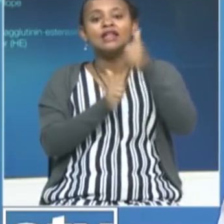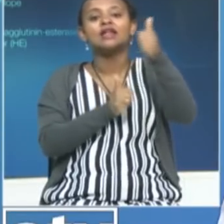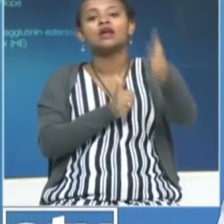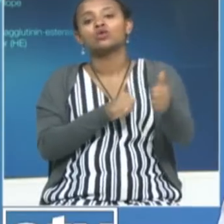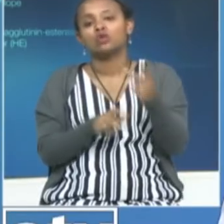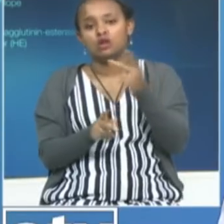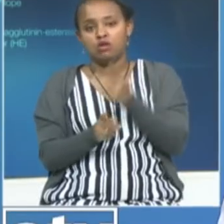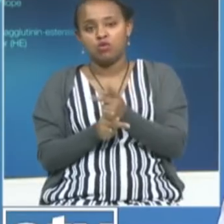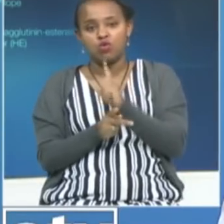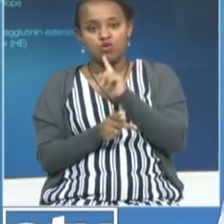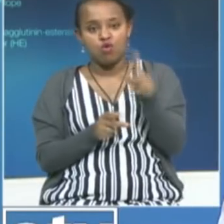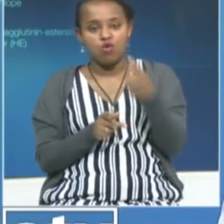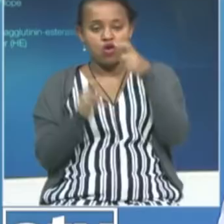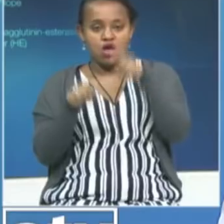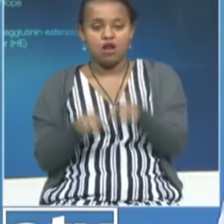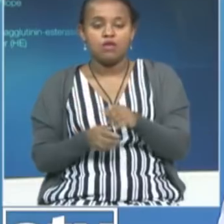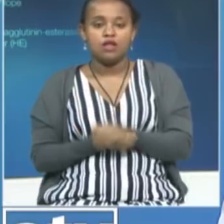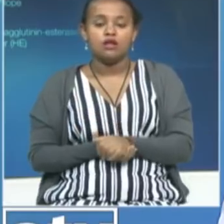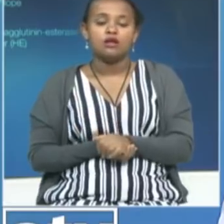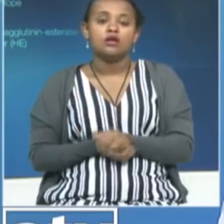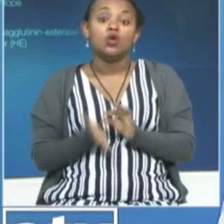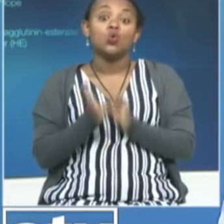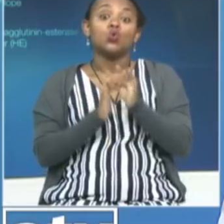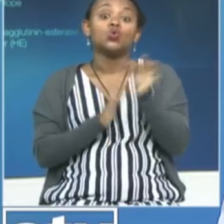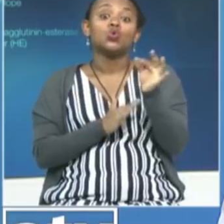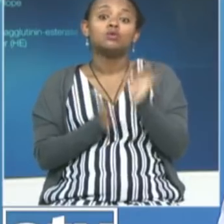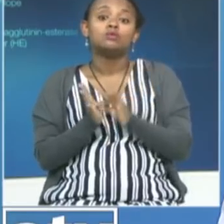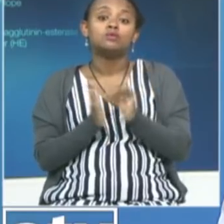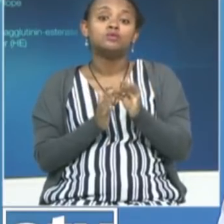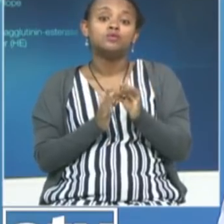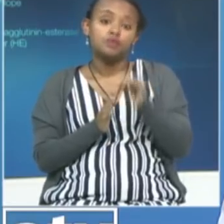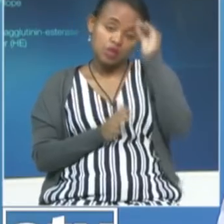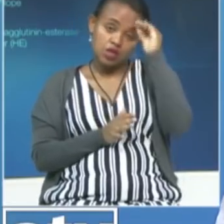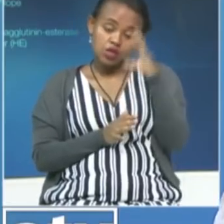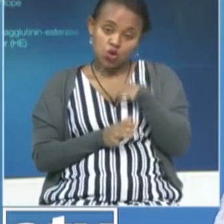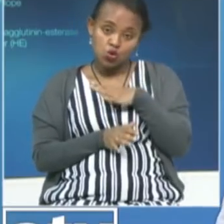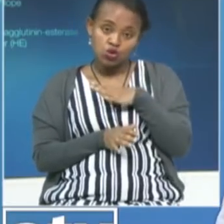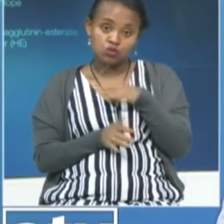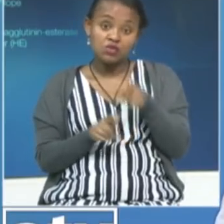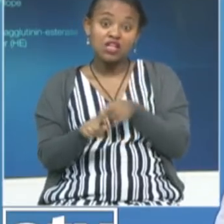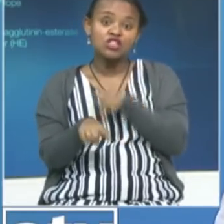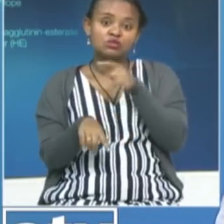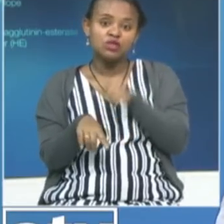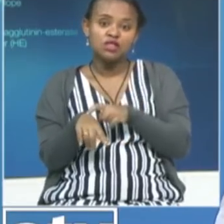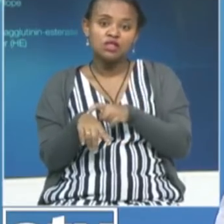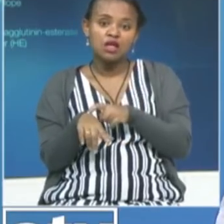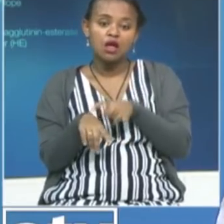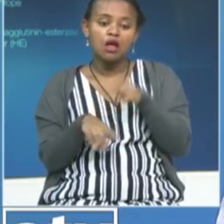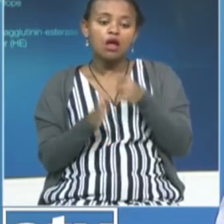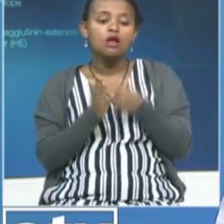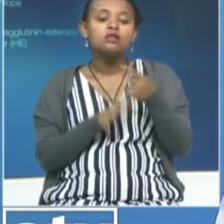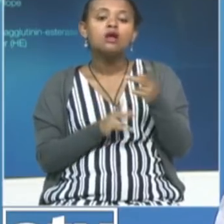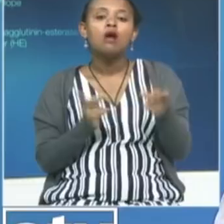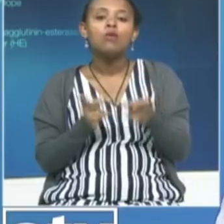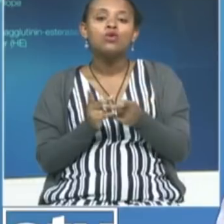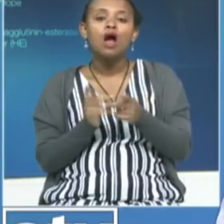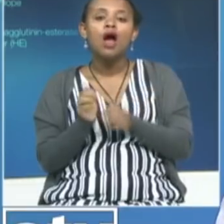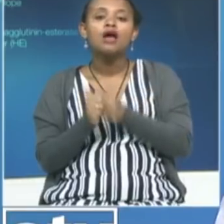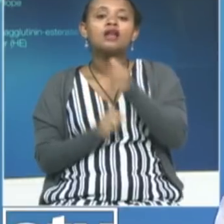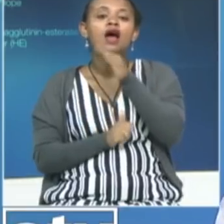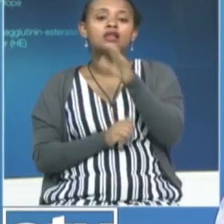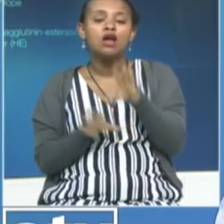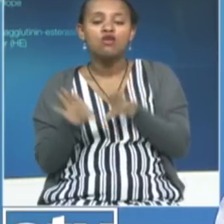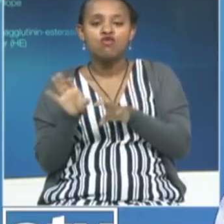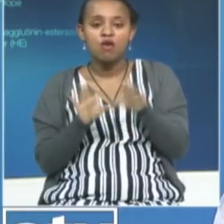ተጠብቆ ነው መሆን ያለበት። ቁጥሩንም ሰዎችን ረጅም ጊዜ እዛ ቦታ እንዳያሳልፉ